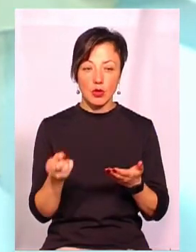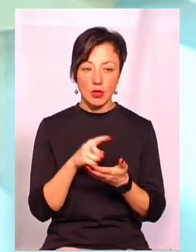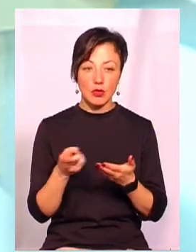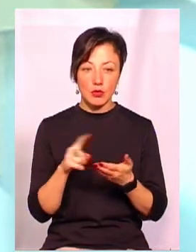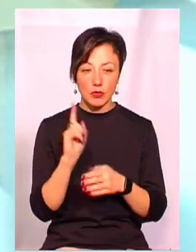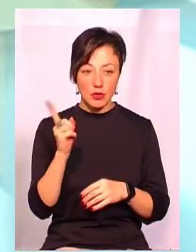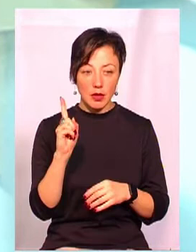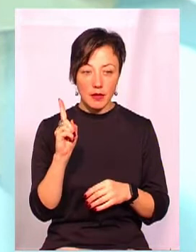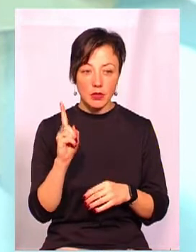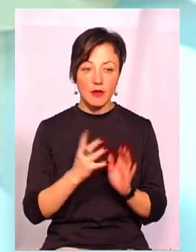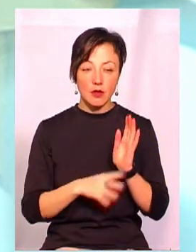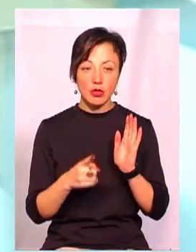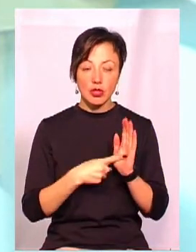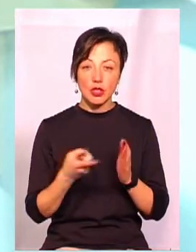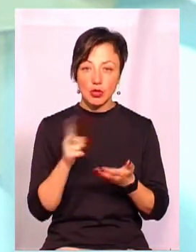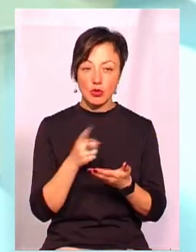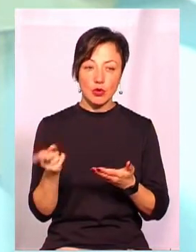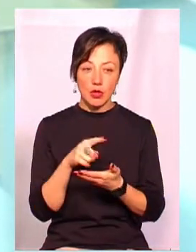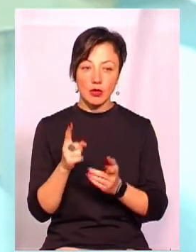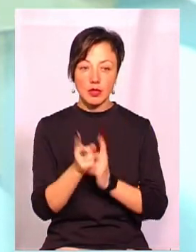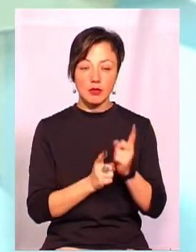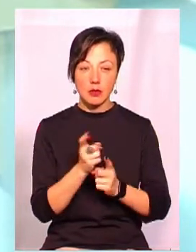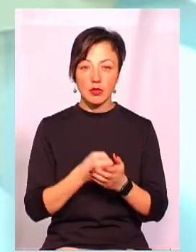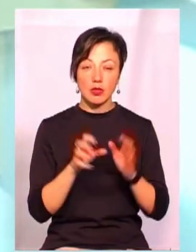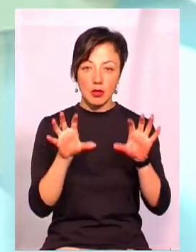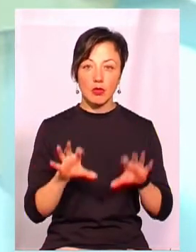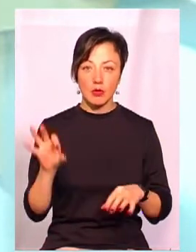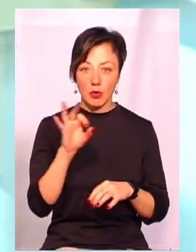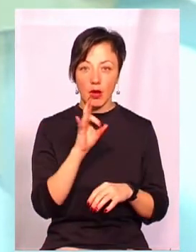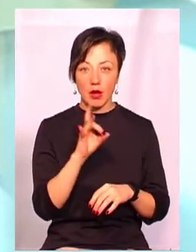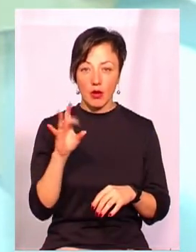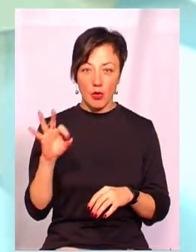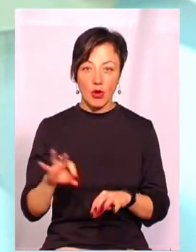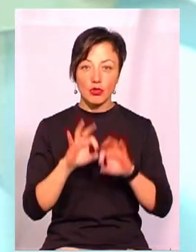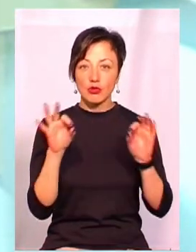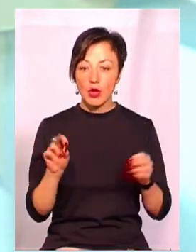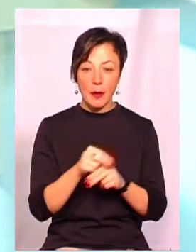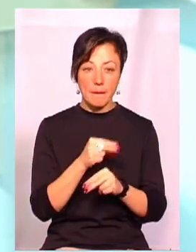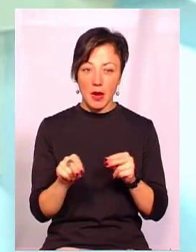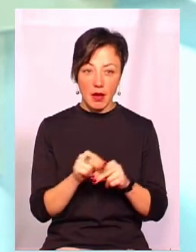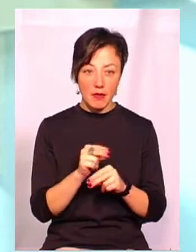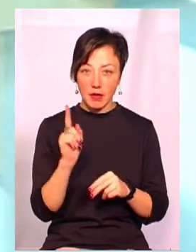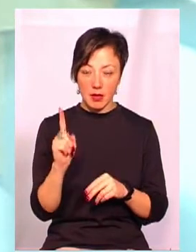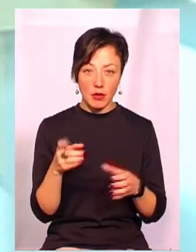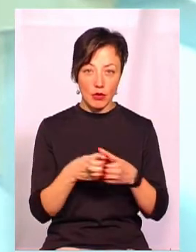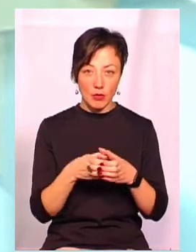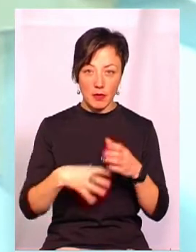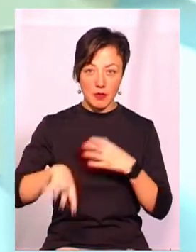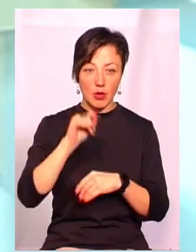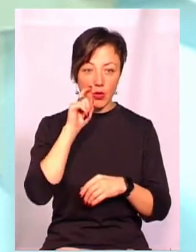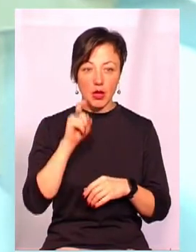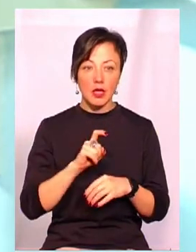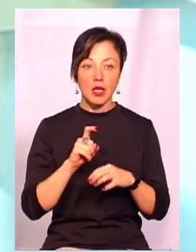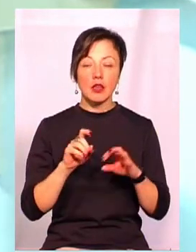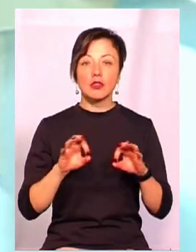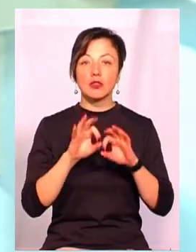на хвилиночку, 96 сторінок змін до закону про РРО. Жодна правка, це працювала група з усієї